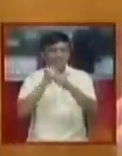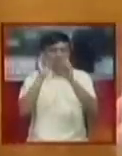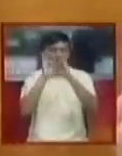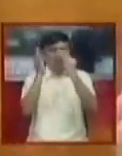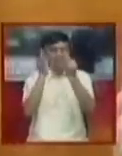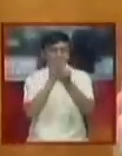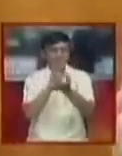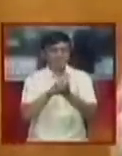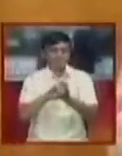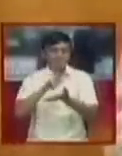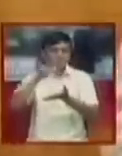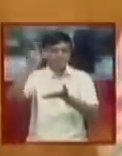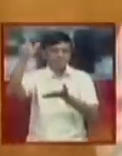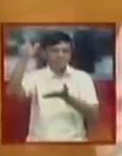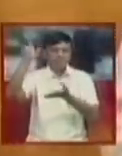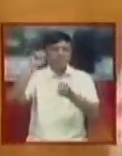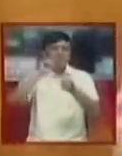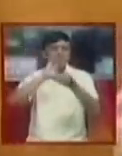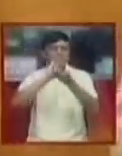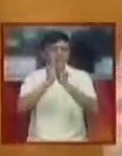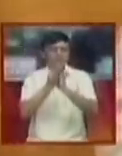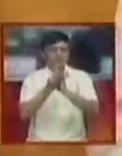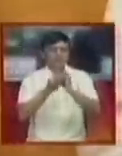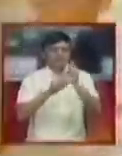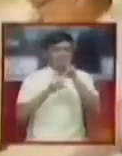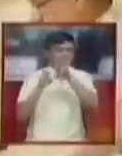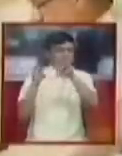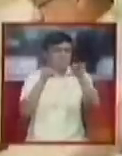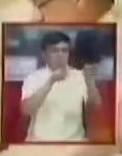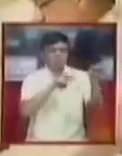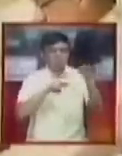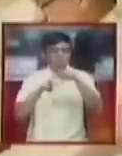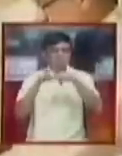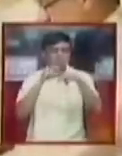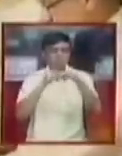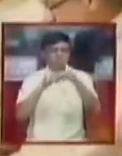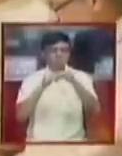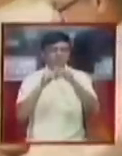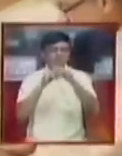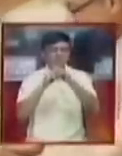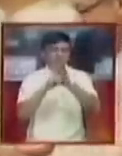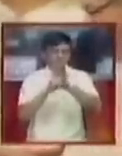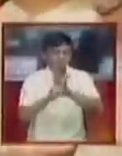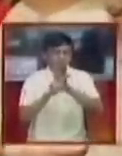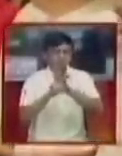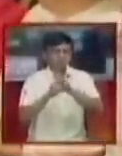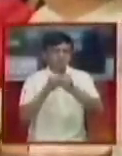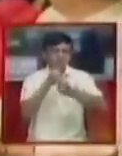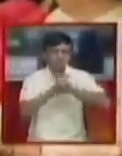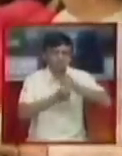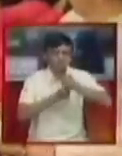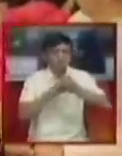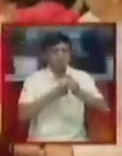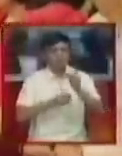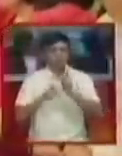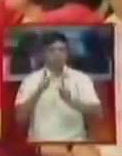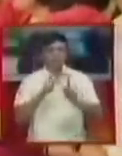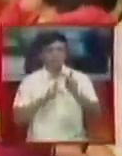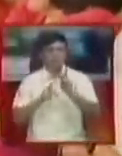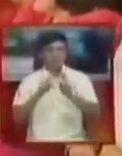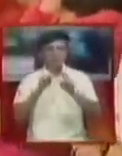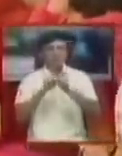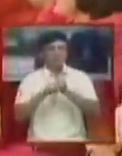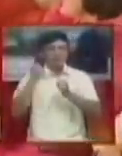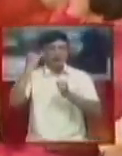pamilya. Naging saksi ako sa pagdurusa ng marami dahil sa diktadurya. Dito napanday ang aking